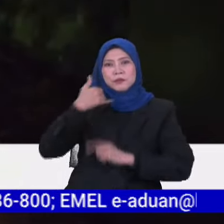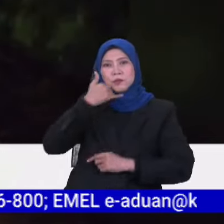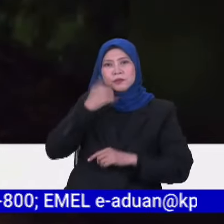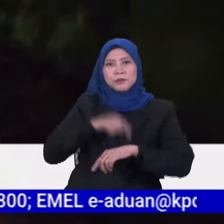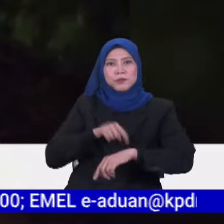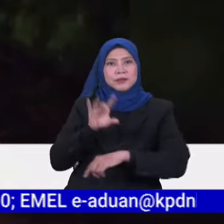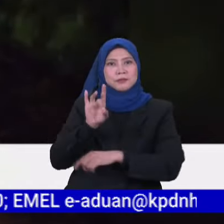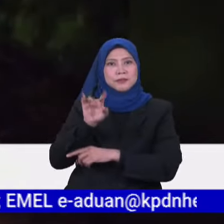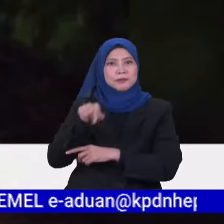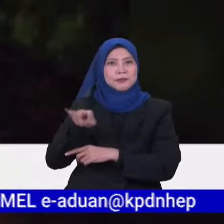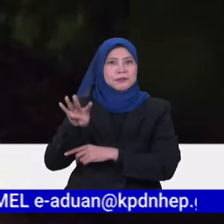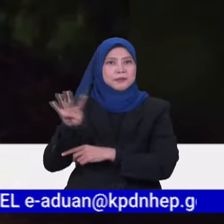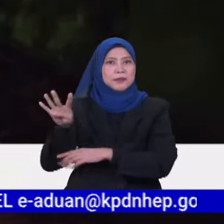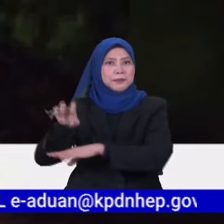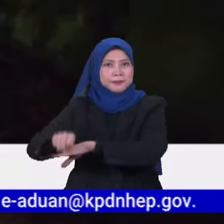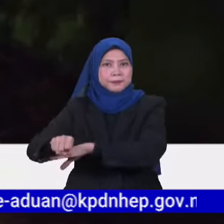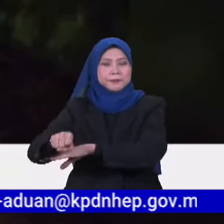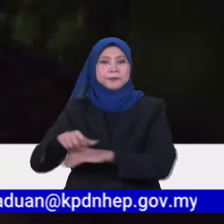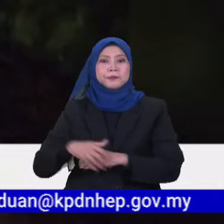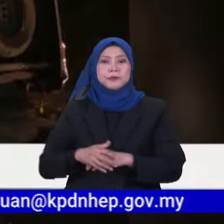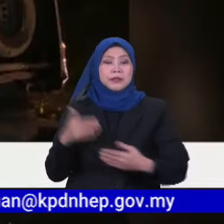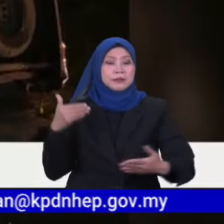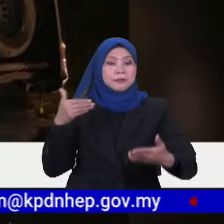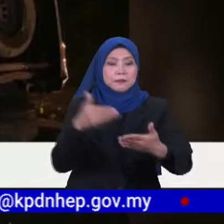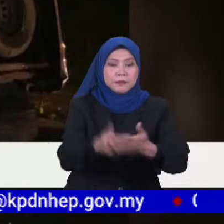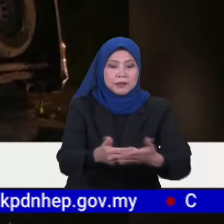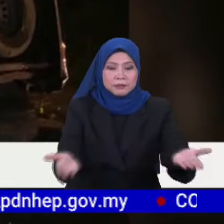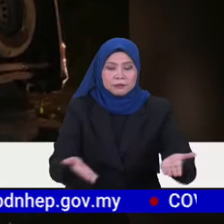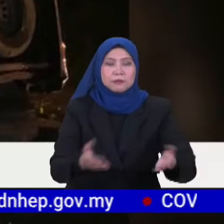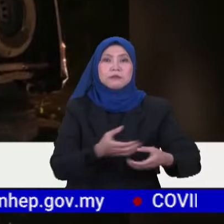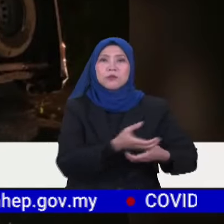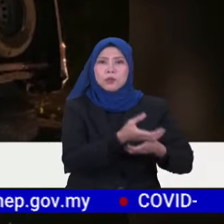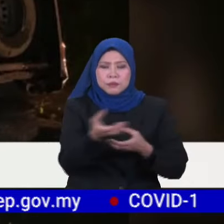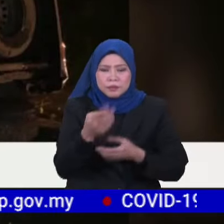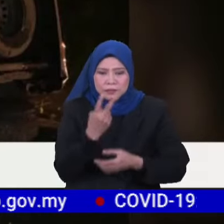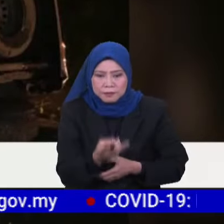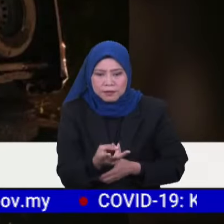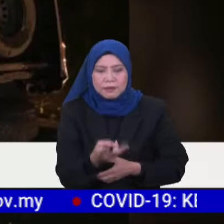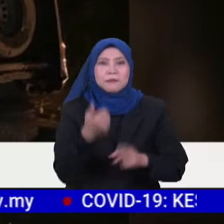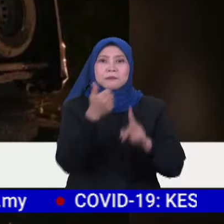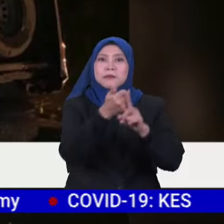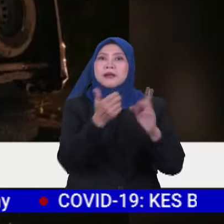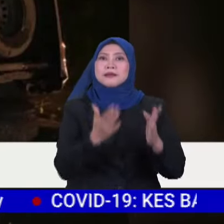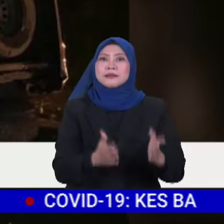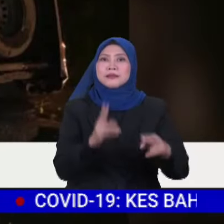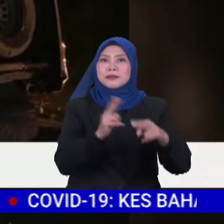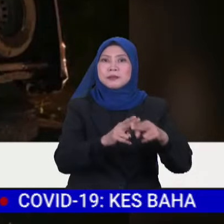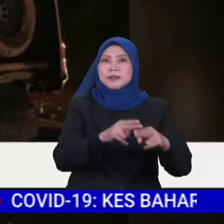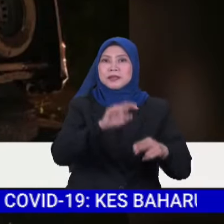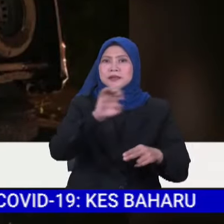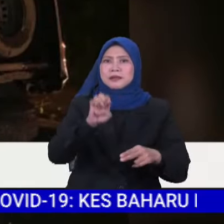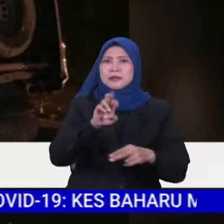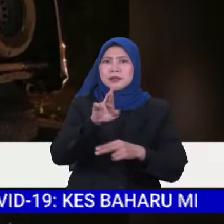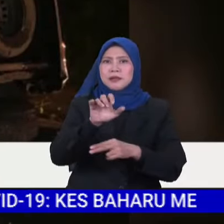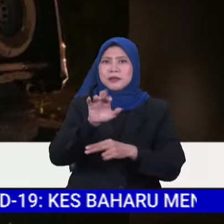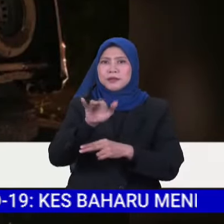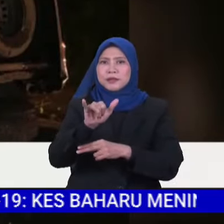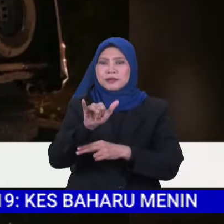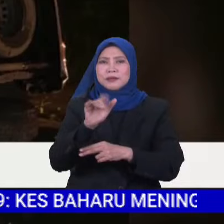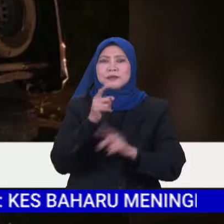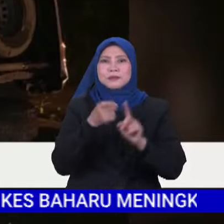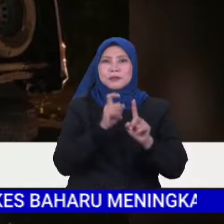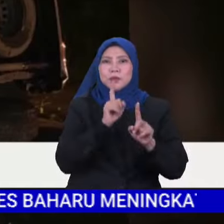pukul delapan 44 malam Setibanya di lokasi pihak Bomba mendapati mangse dikenali sebagai Zaini Ismail Abdullah